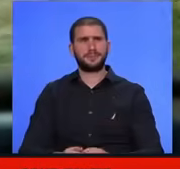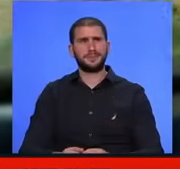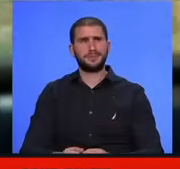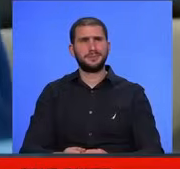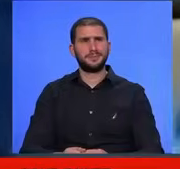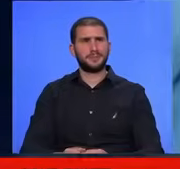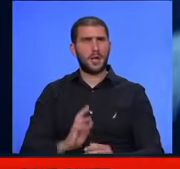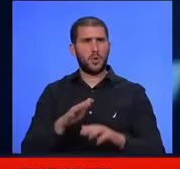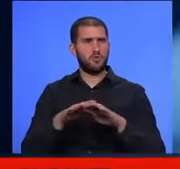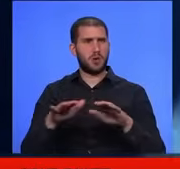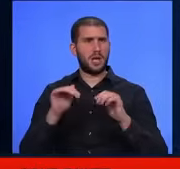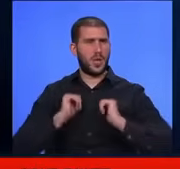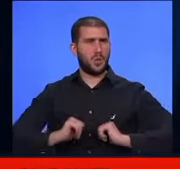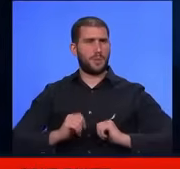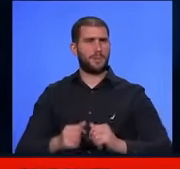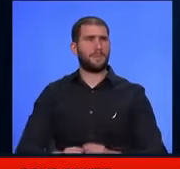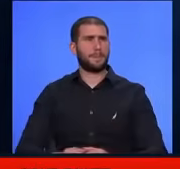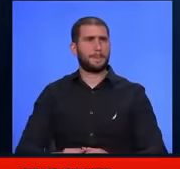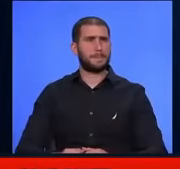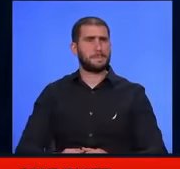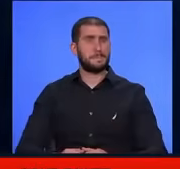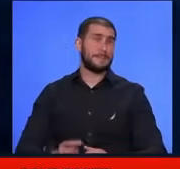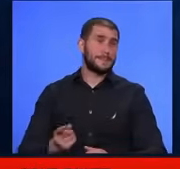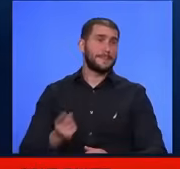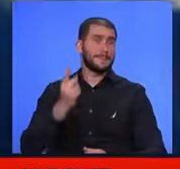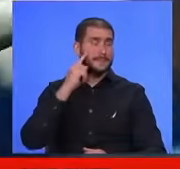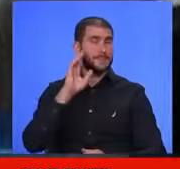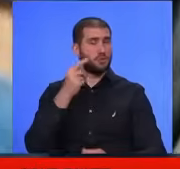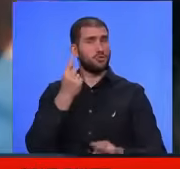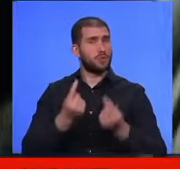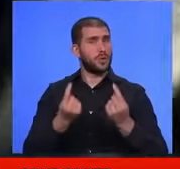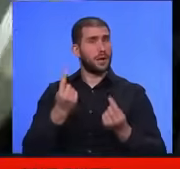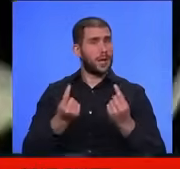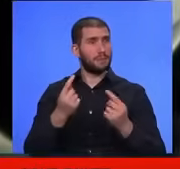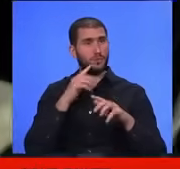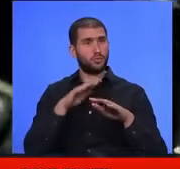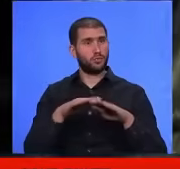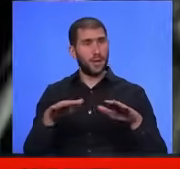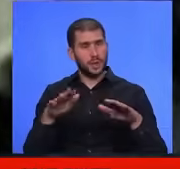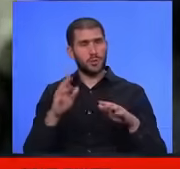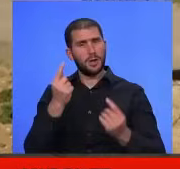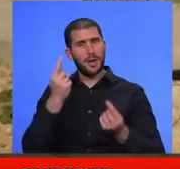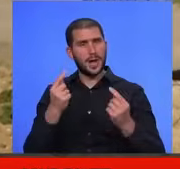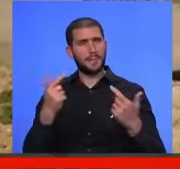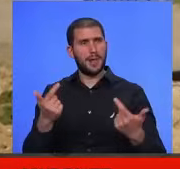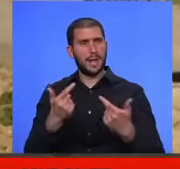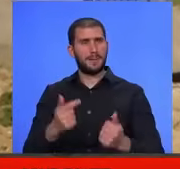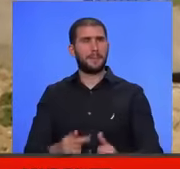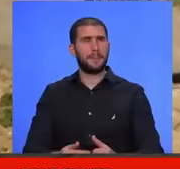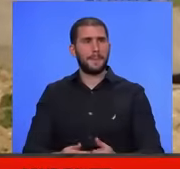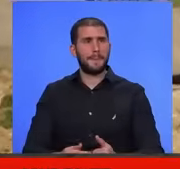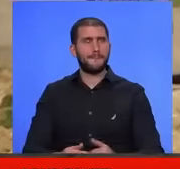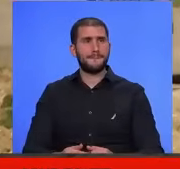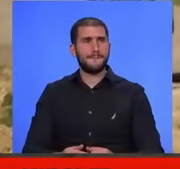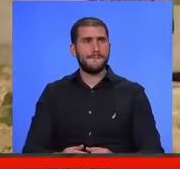הכל שקט, רגוע פה. אתה יודע, יש רגעים של שקט, יש רגעים של